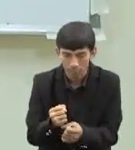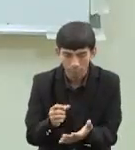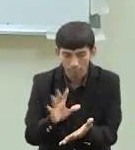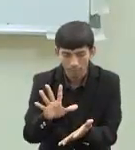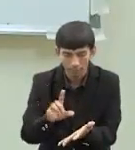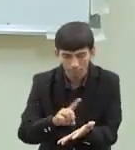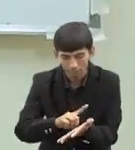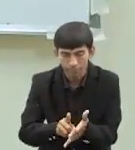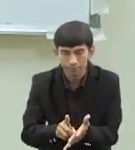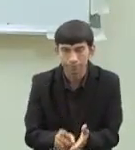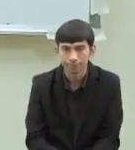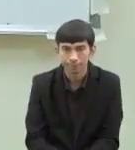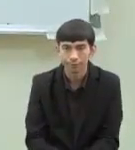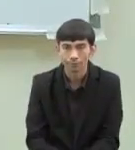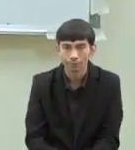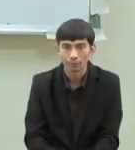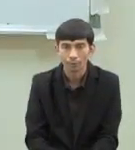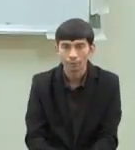con.